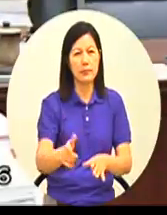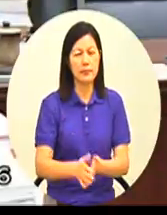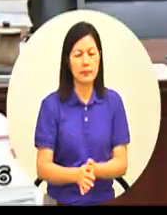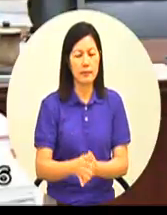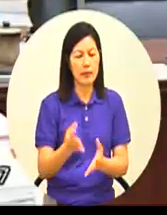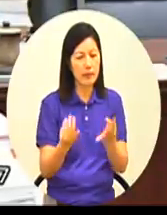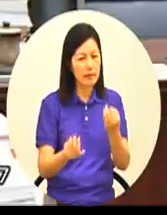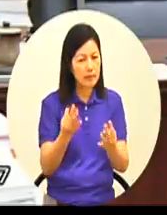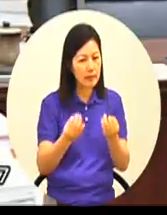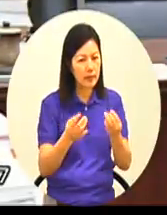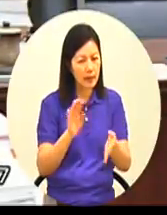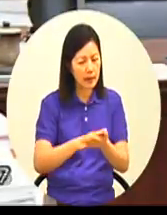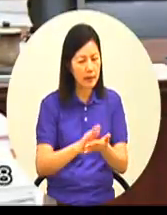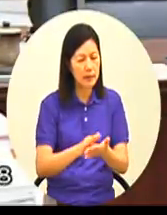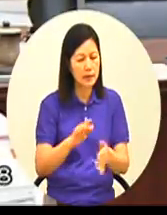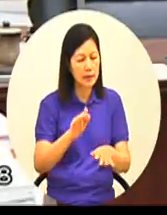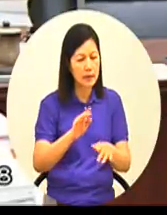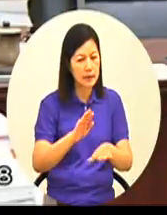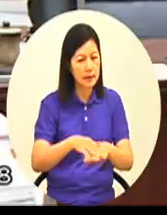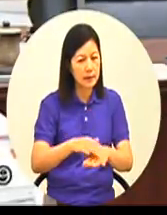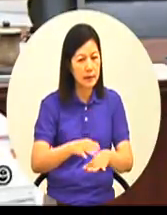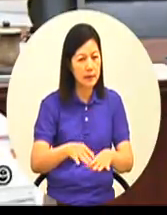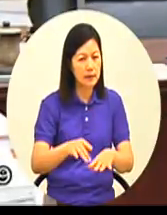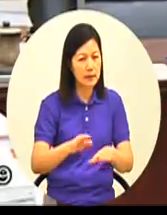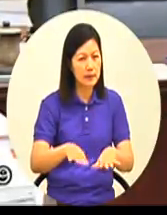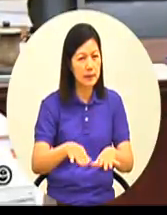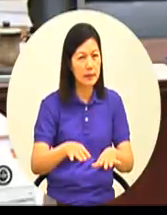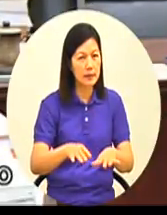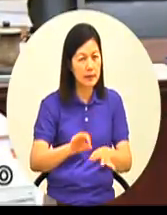在已经涨价，所以市政府反而有更多的筹码，